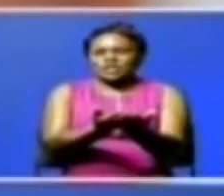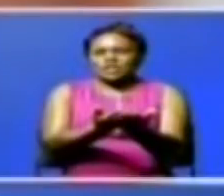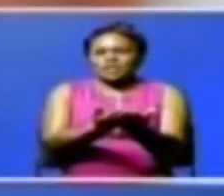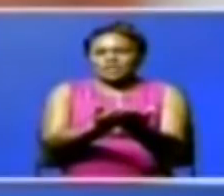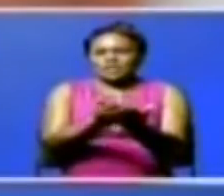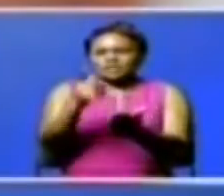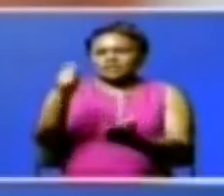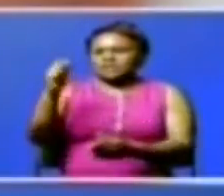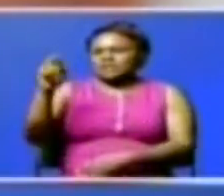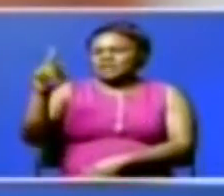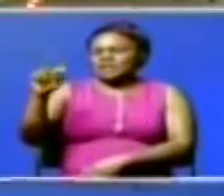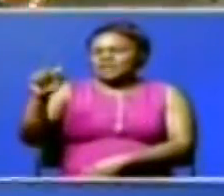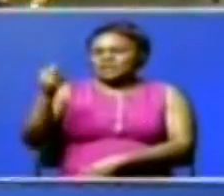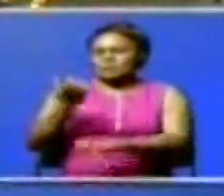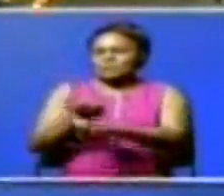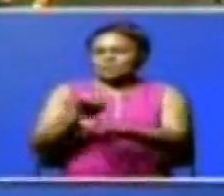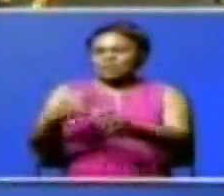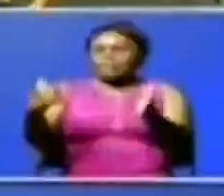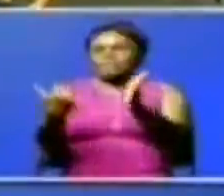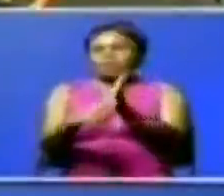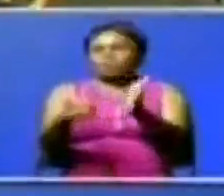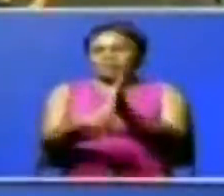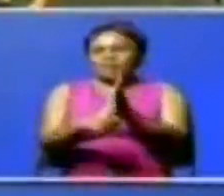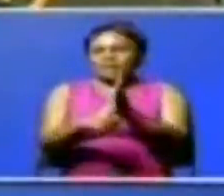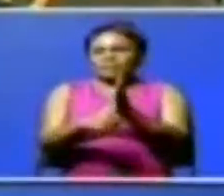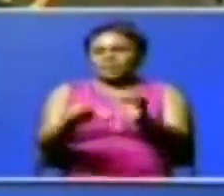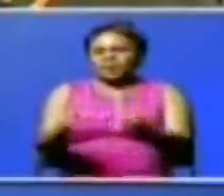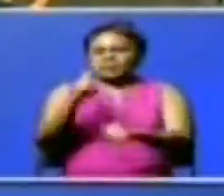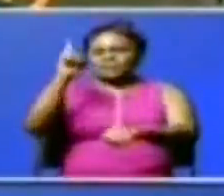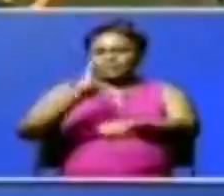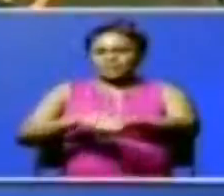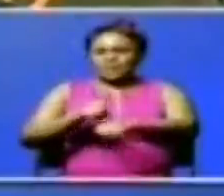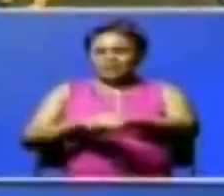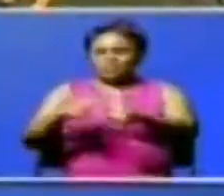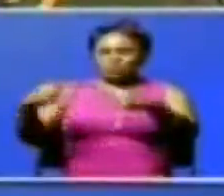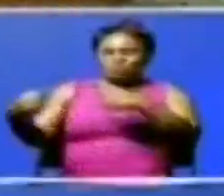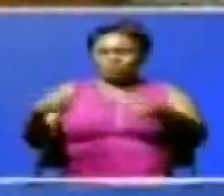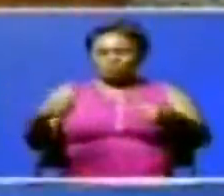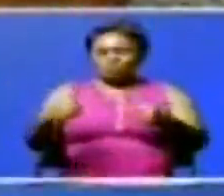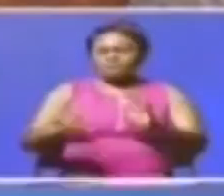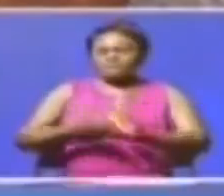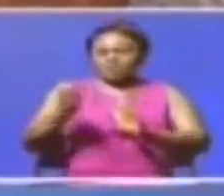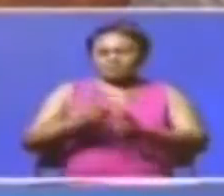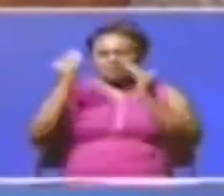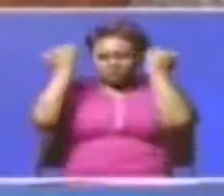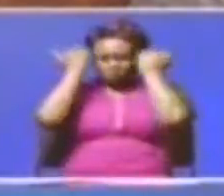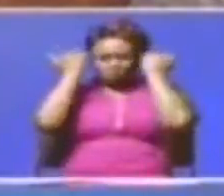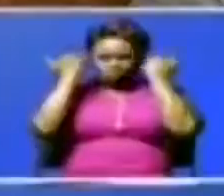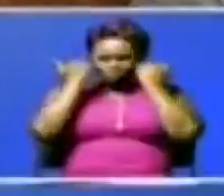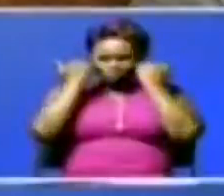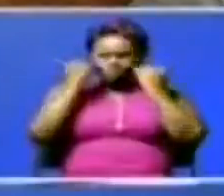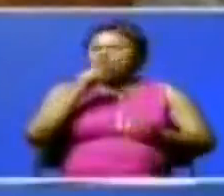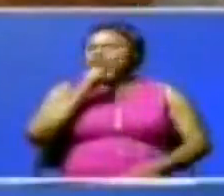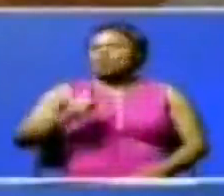cha TNF Ferdinand Waititu. Masaibu ya Tunoi yalimjia wakati mzozo ulikuwa umeshika kasi mahakamani kuhusiana na